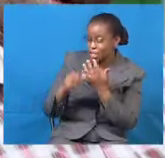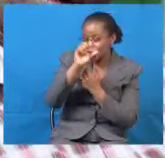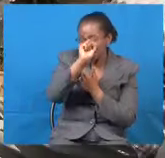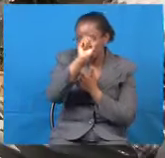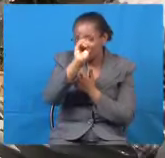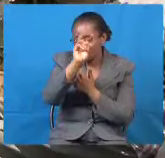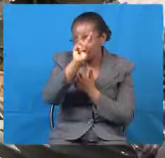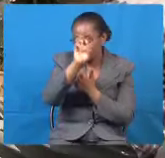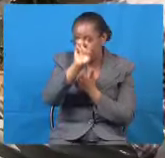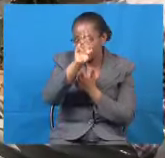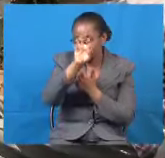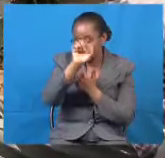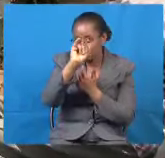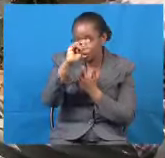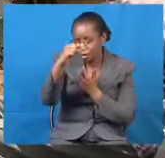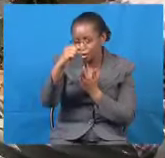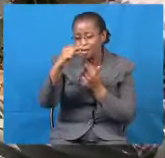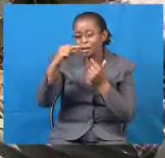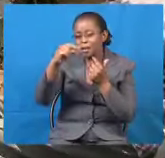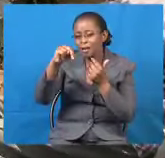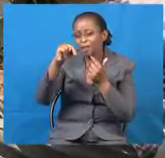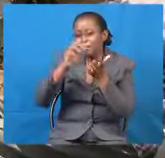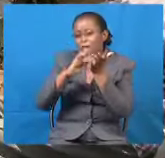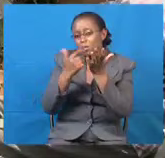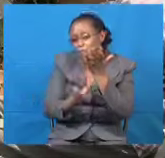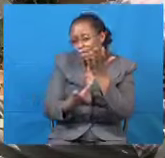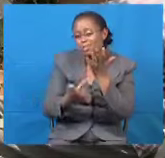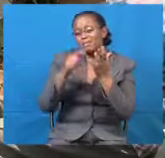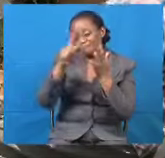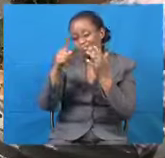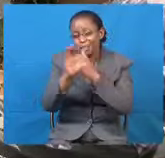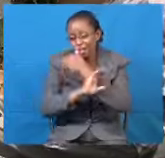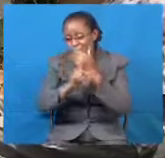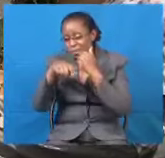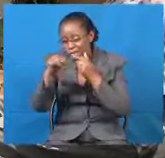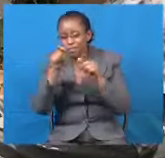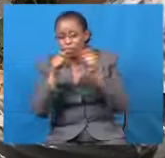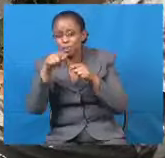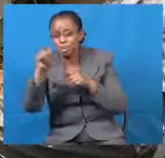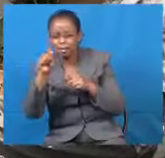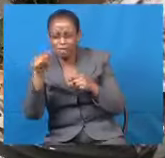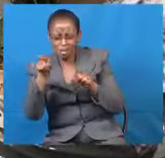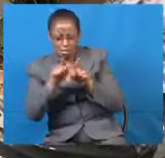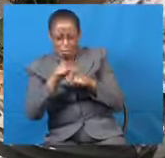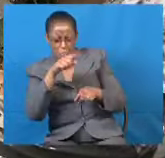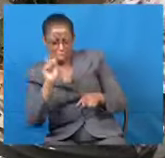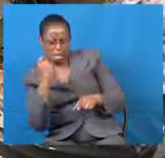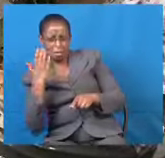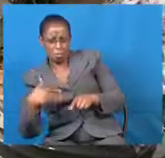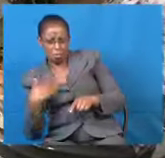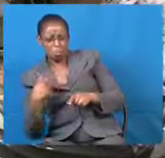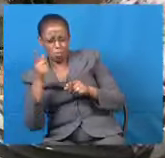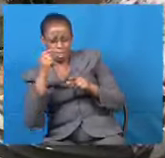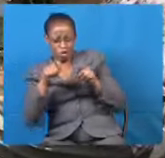nakamba Republic inama nisha veny nchi fulani ina inaja hiyo yenye kama veny Sisi